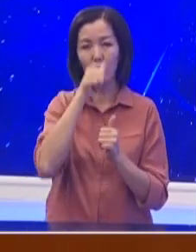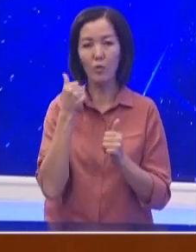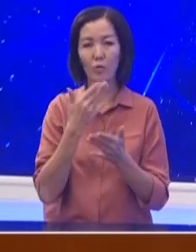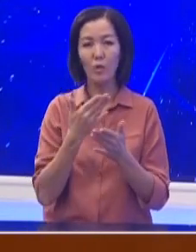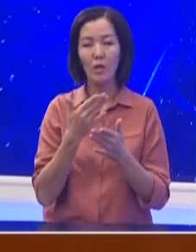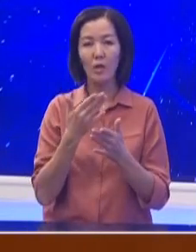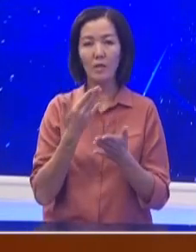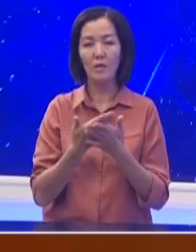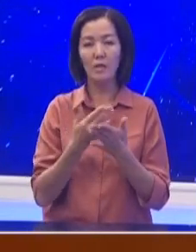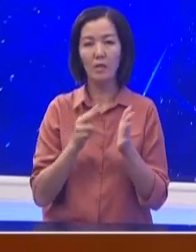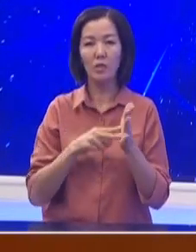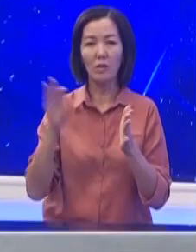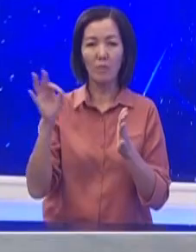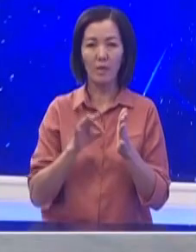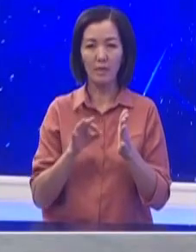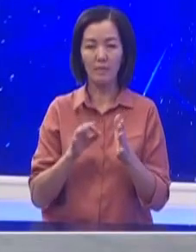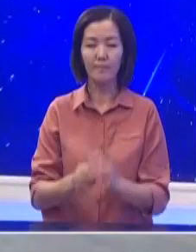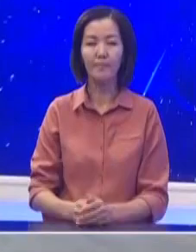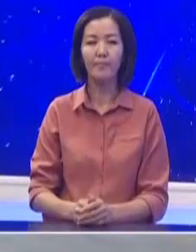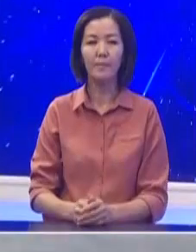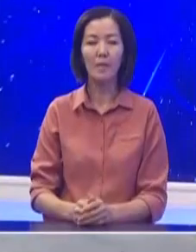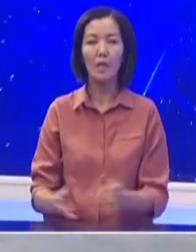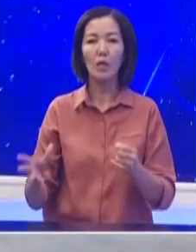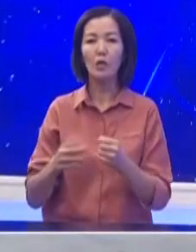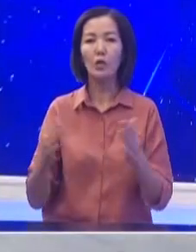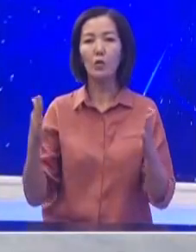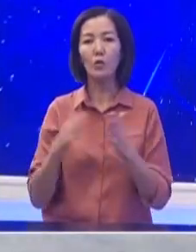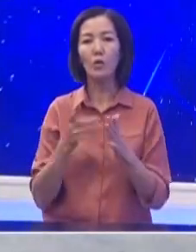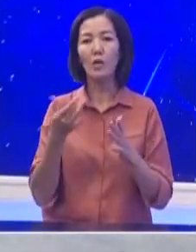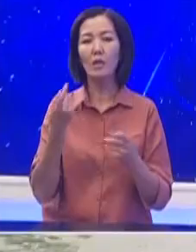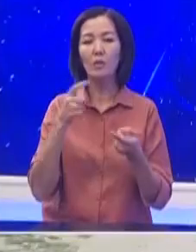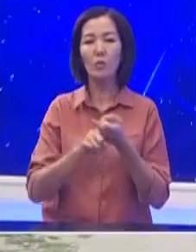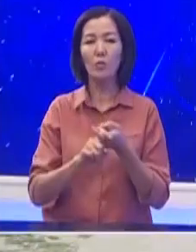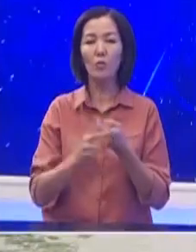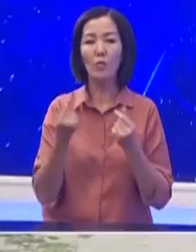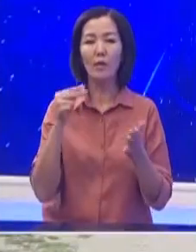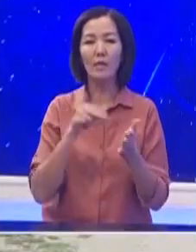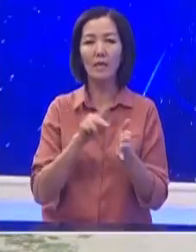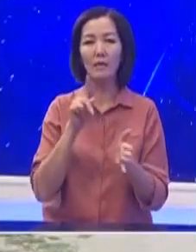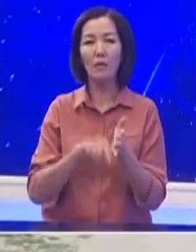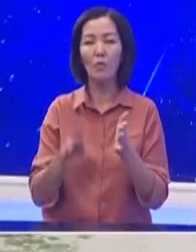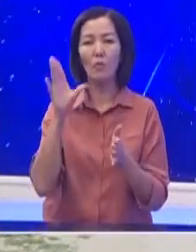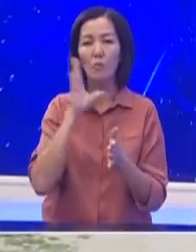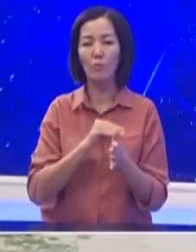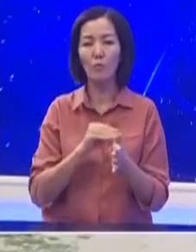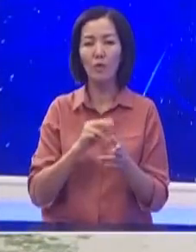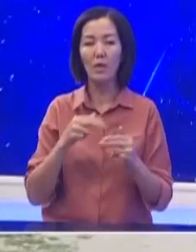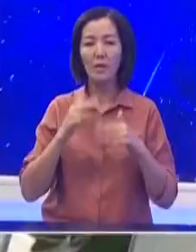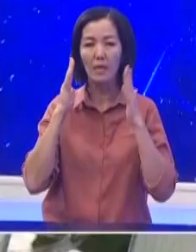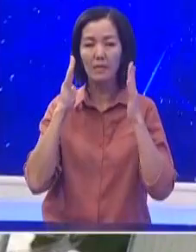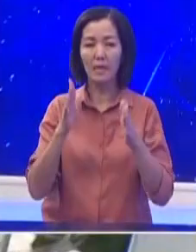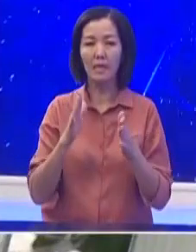орта есеппен 7% құрады. Жеке үйлерді газға қосу құны да арзандауы ықтимал. Үкімет назарына іліккен